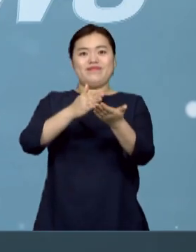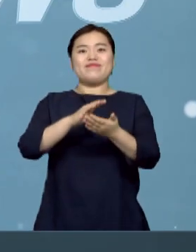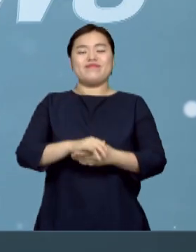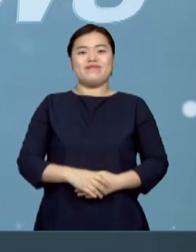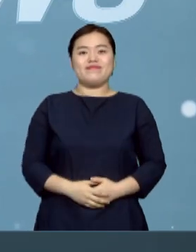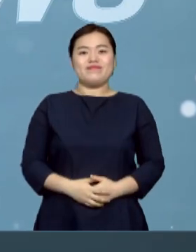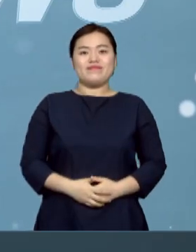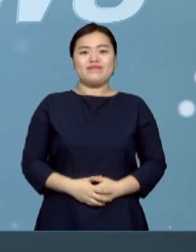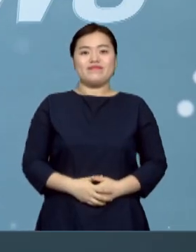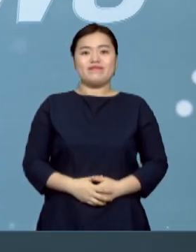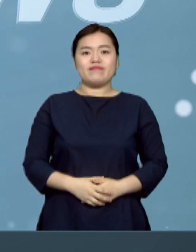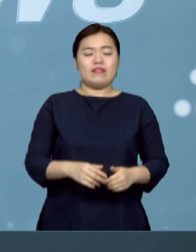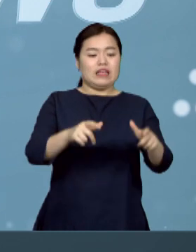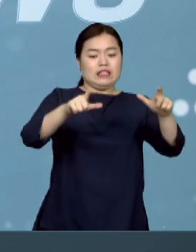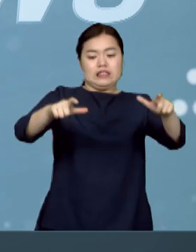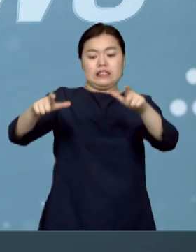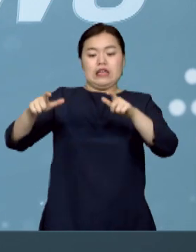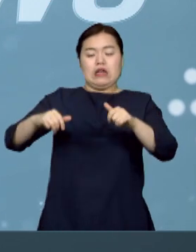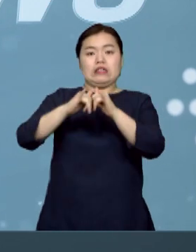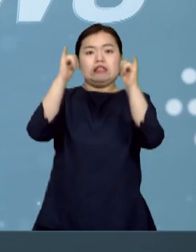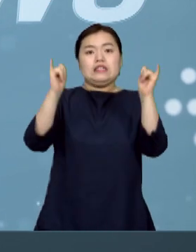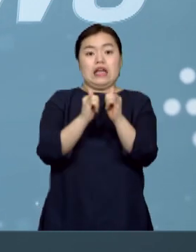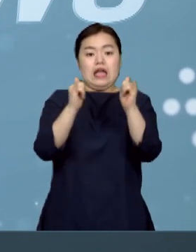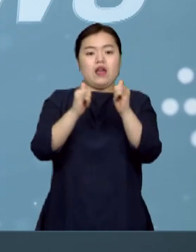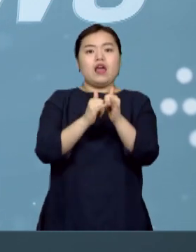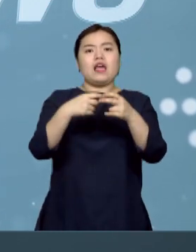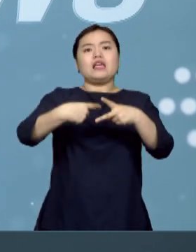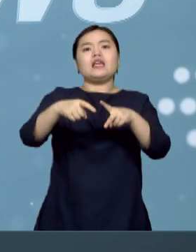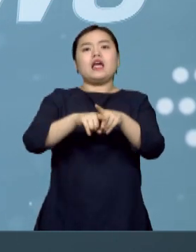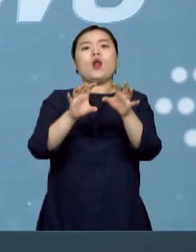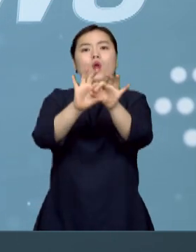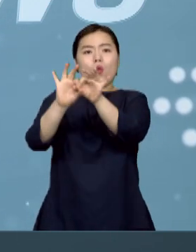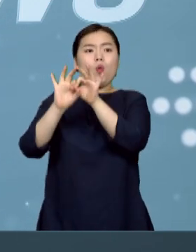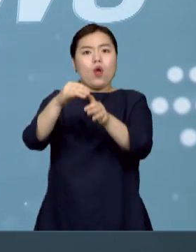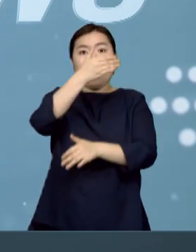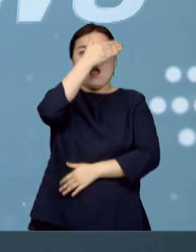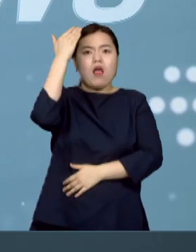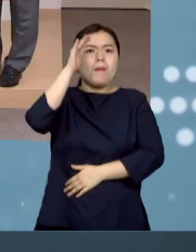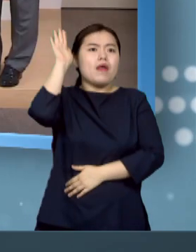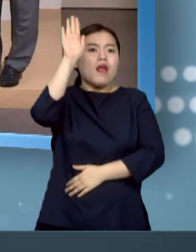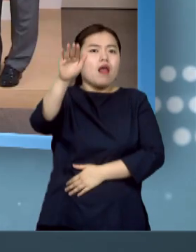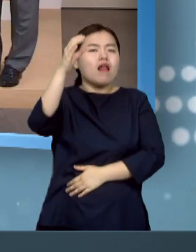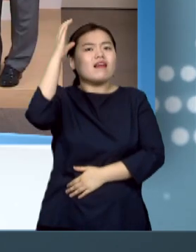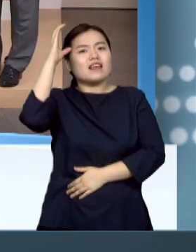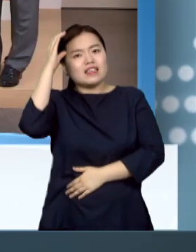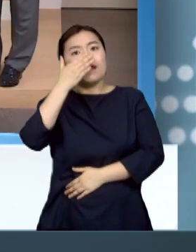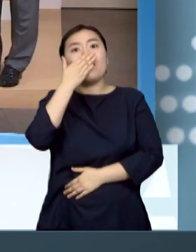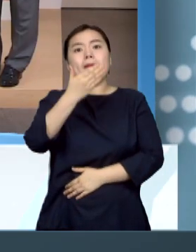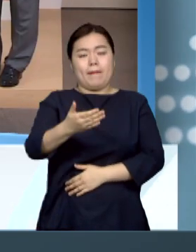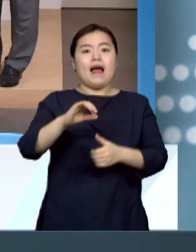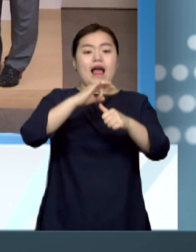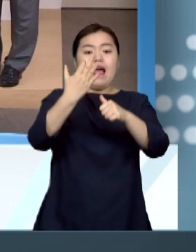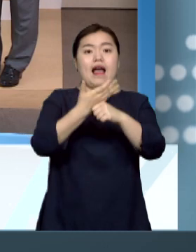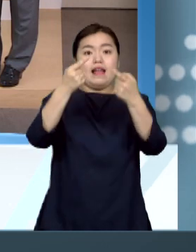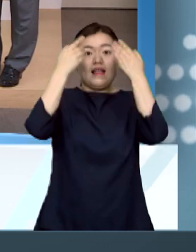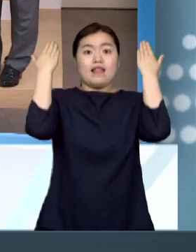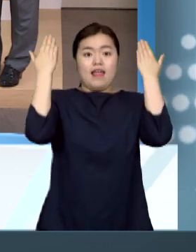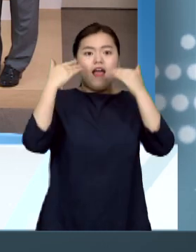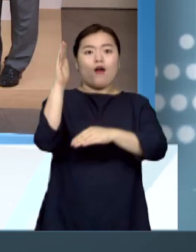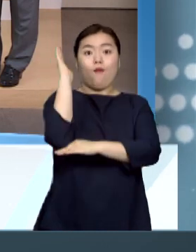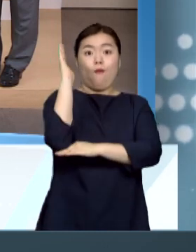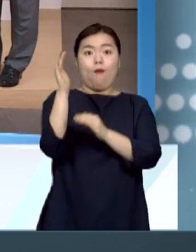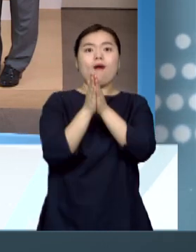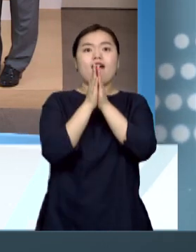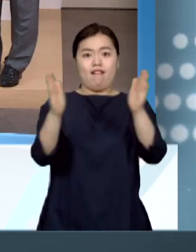여러분 안녕하십니까? 안녕뉴스입니다. 지역사회에 대한 이해를 통해 청년들이 자부심을 갖고 미래를 펼칠 수 있도록